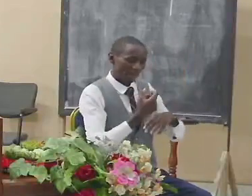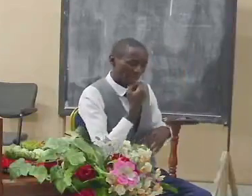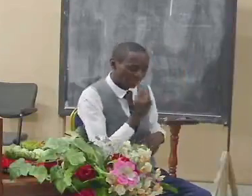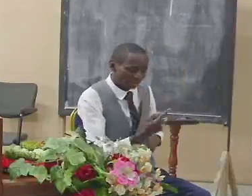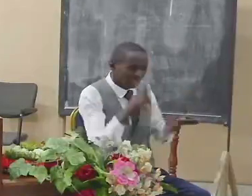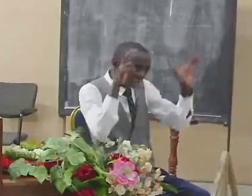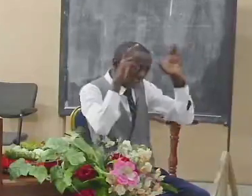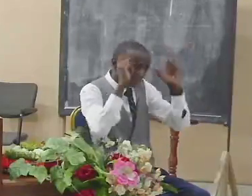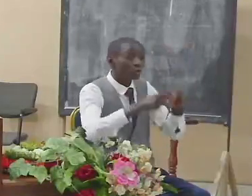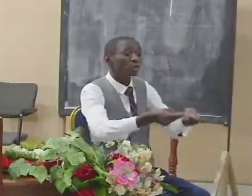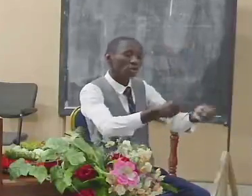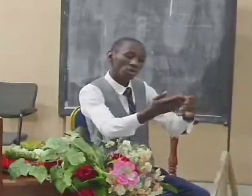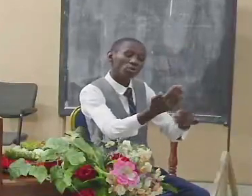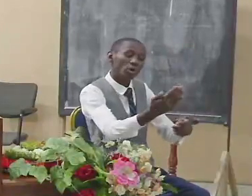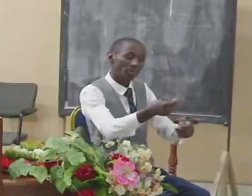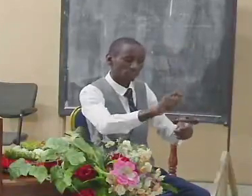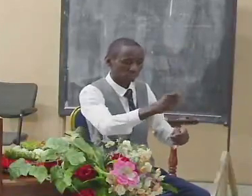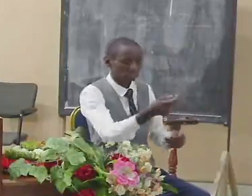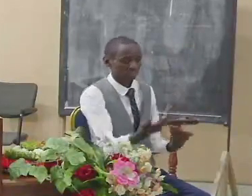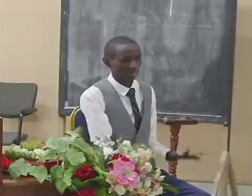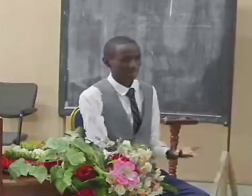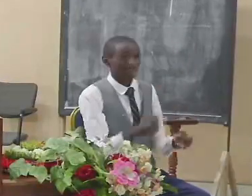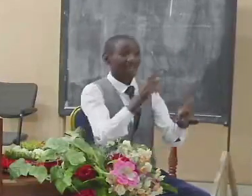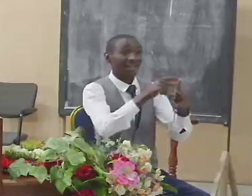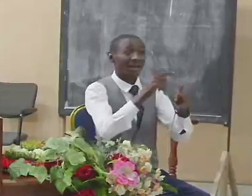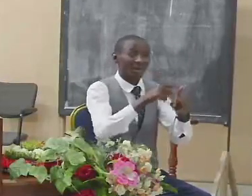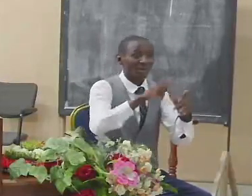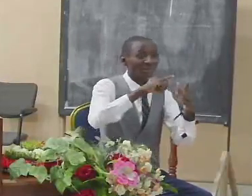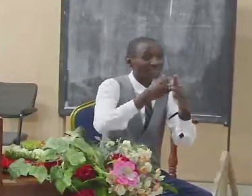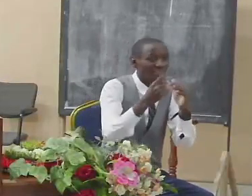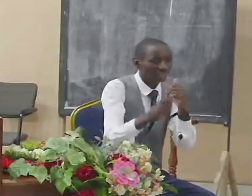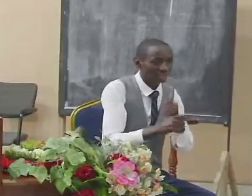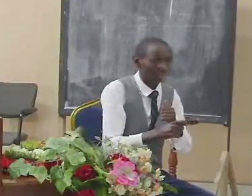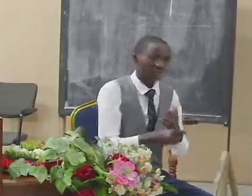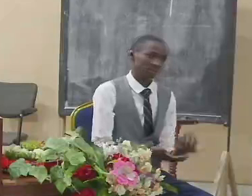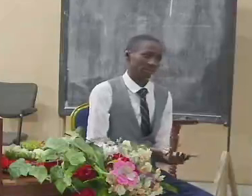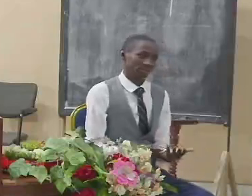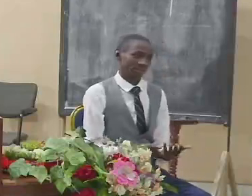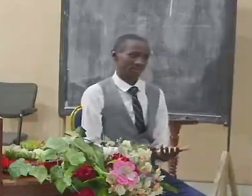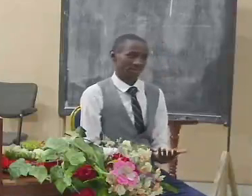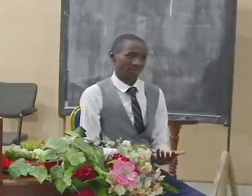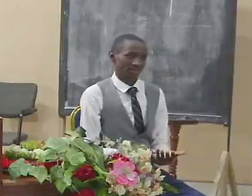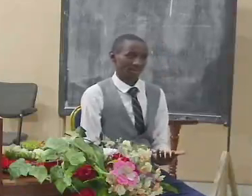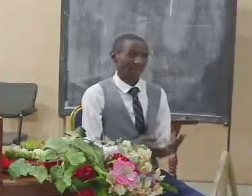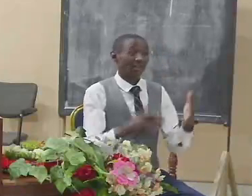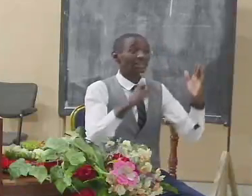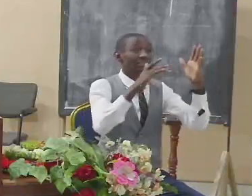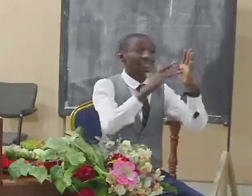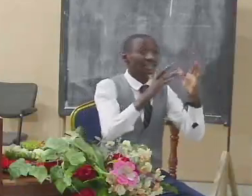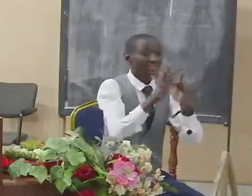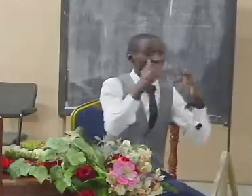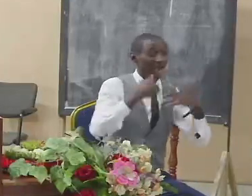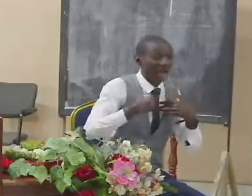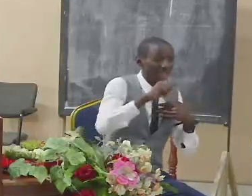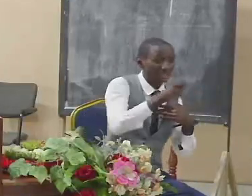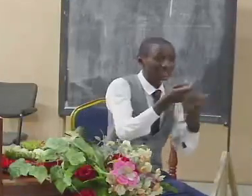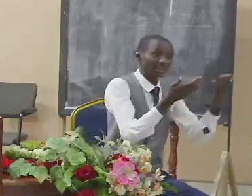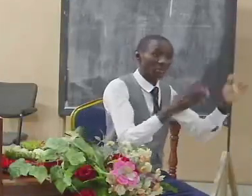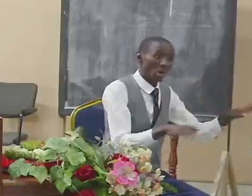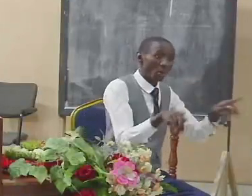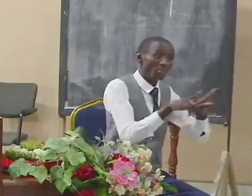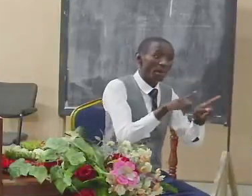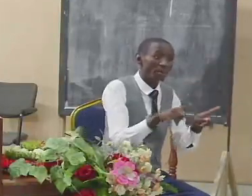shetani. Il faut donner les clés. Leta funguo. La parole d'introduction. Neno ya kiingilio. Il a la clé de la mort. Iko na funguo ya